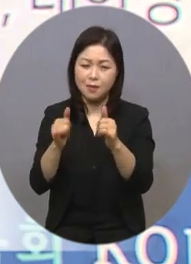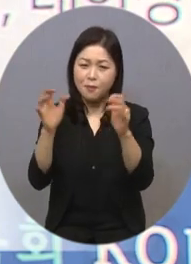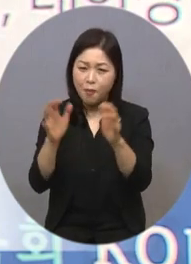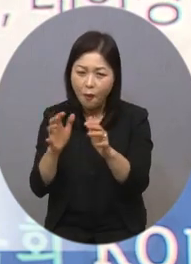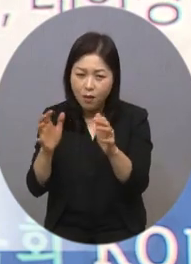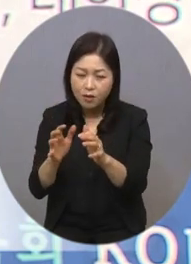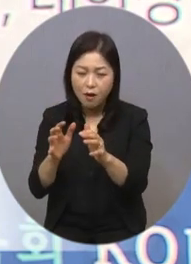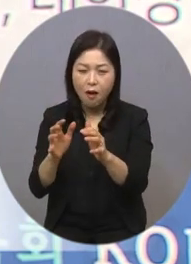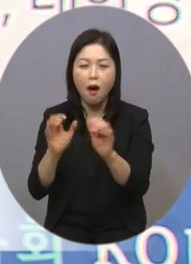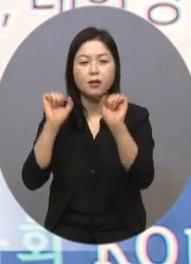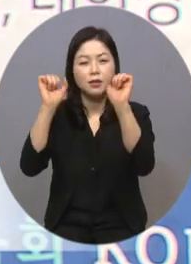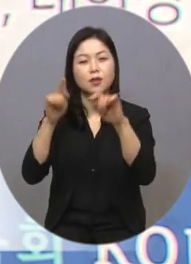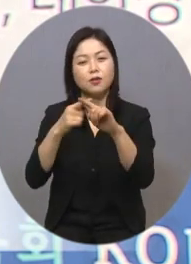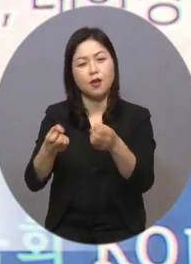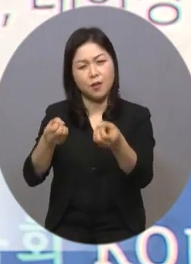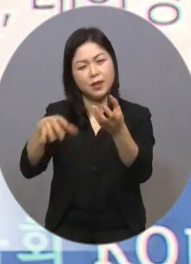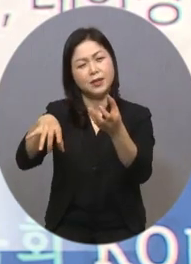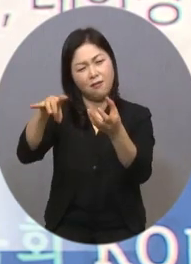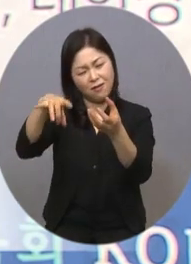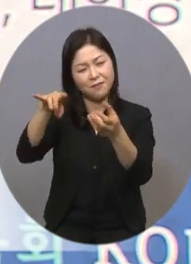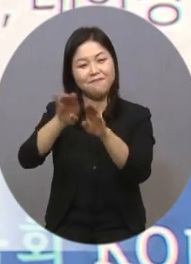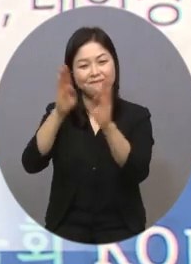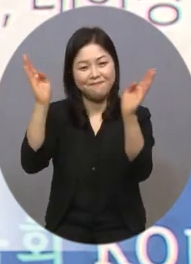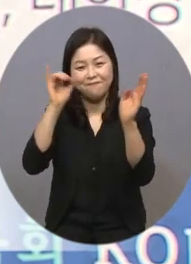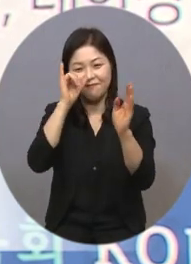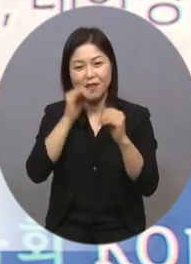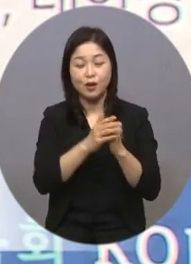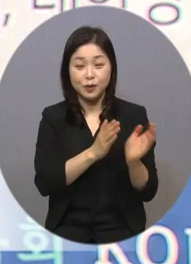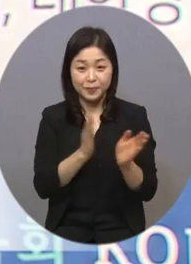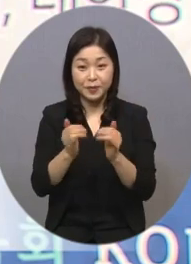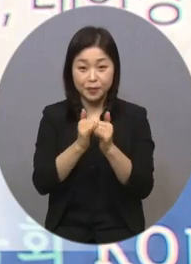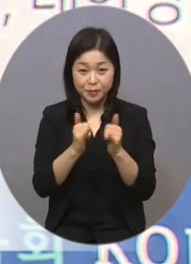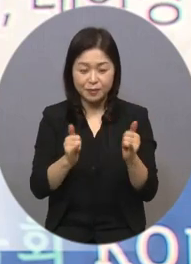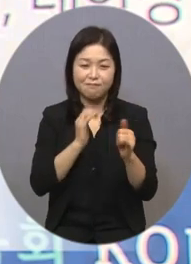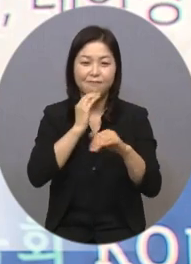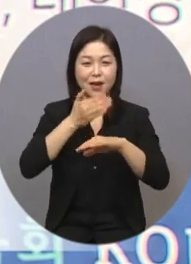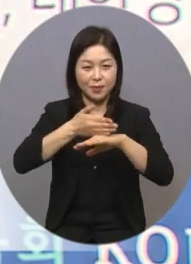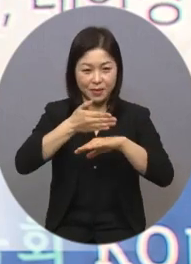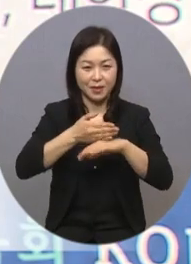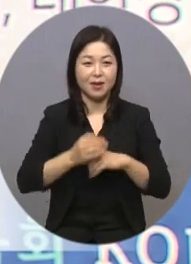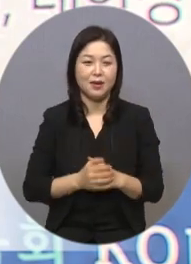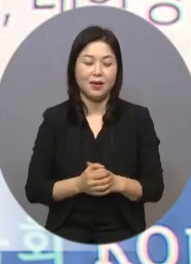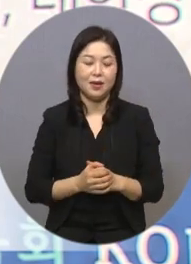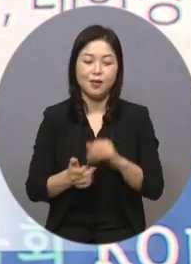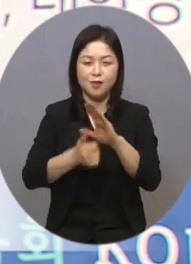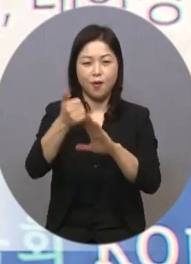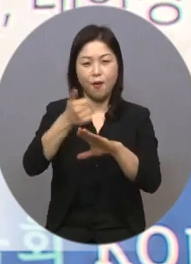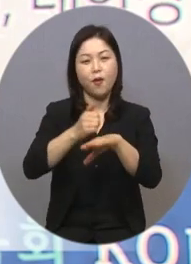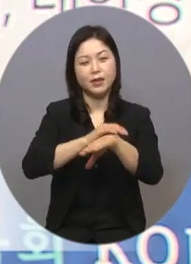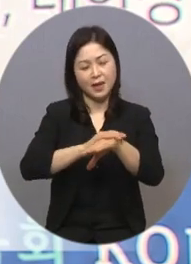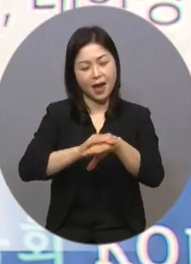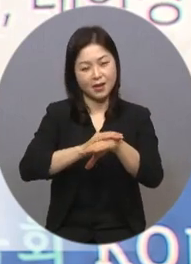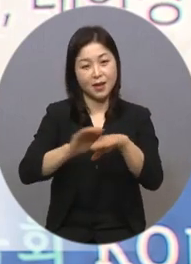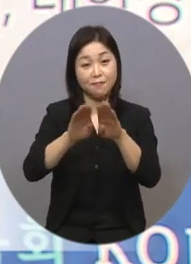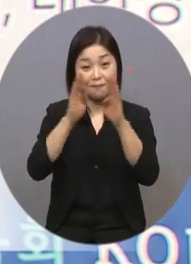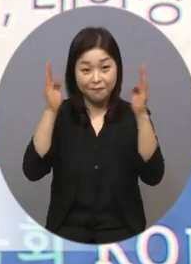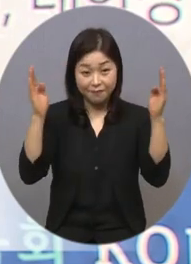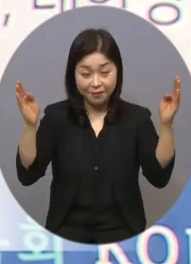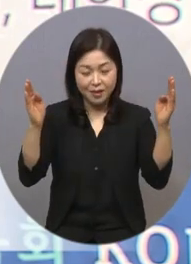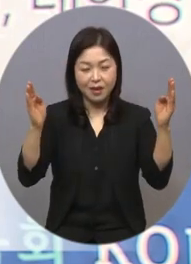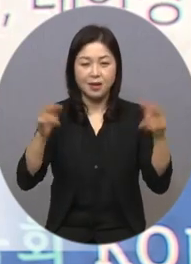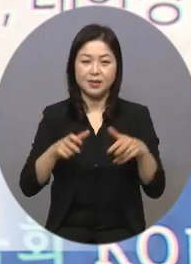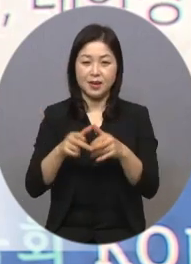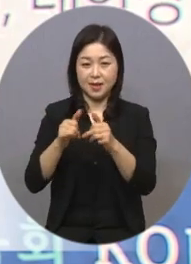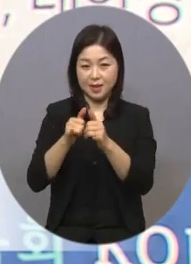아마 개최되는 것 같습니다. 이게 준비해 주시는 분들 너무 감사드리고요. 꼭 성공리에 개최돼서